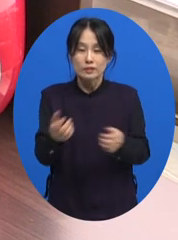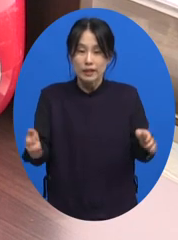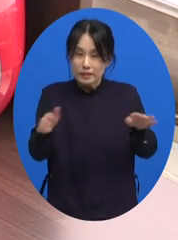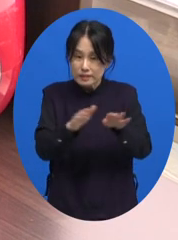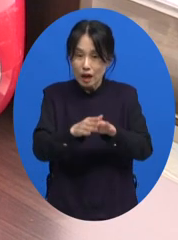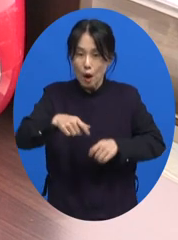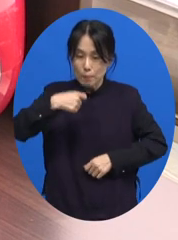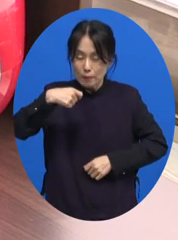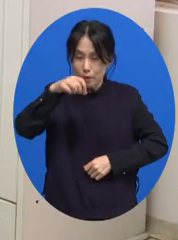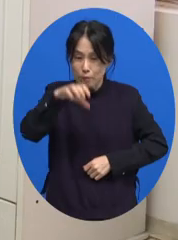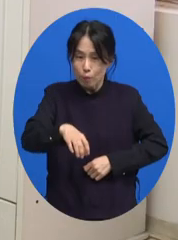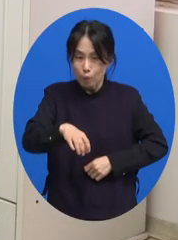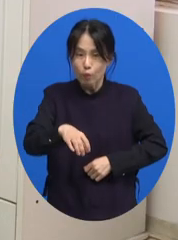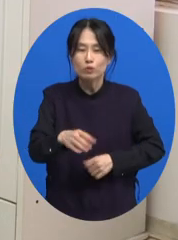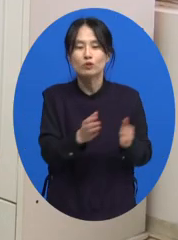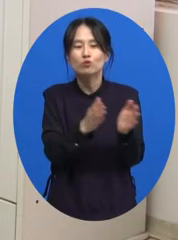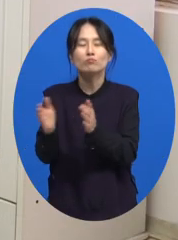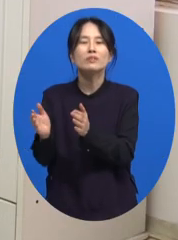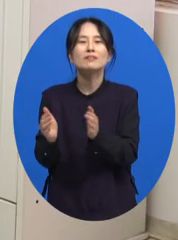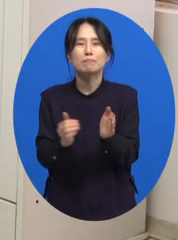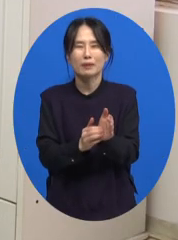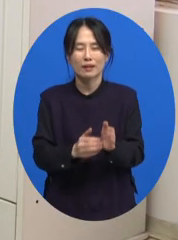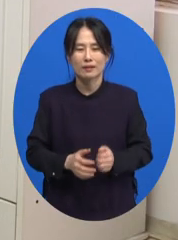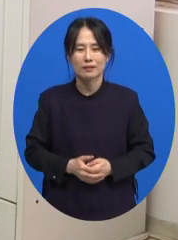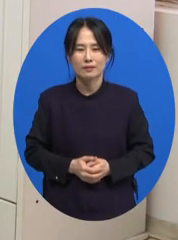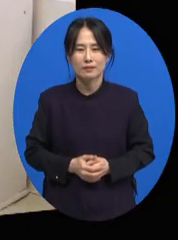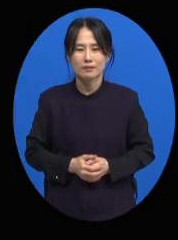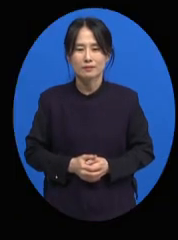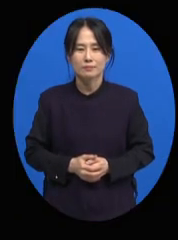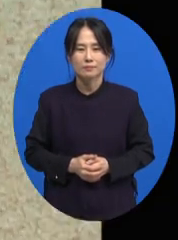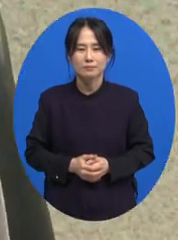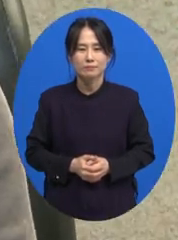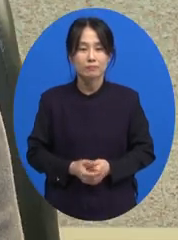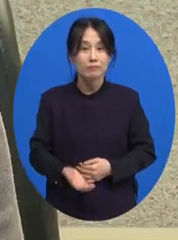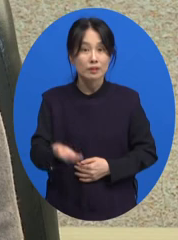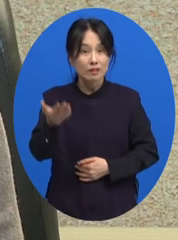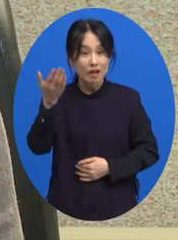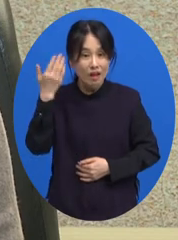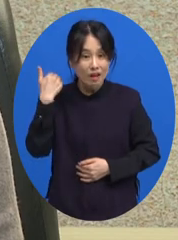책상 식사를 할 수 있는 쾌적한 공간도 마련됐습니다 예전에는